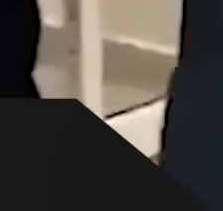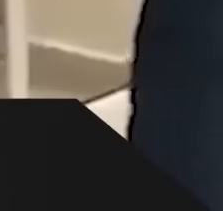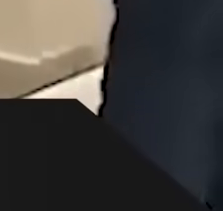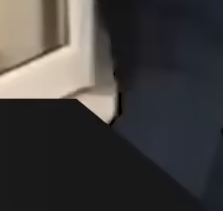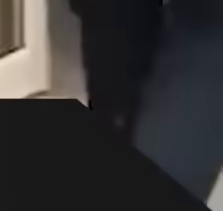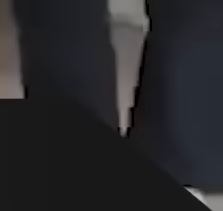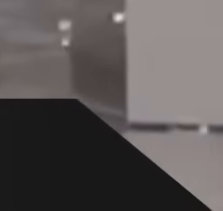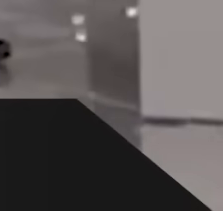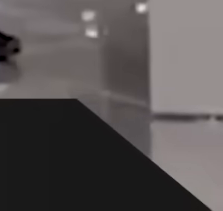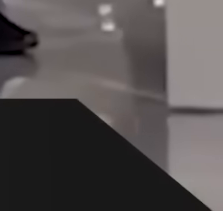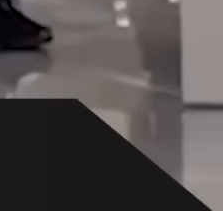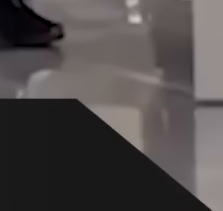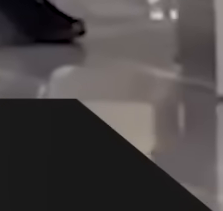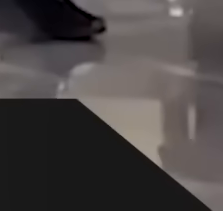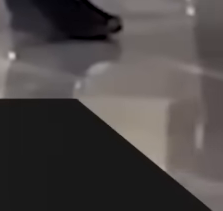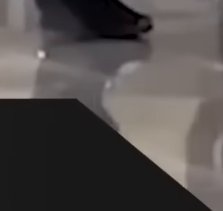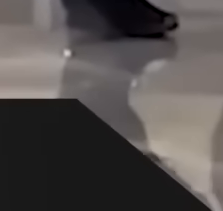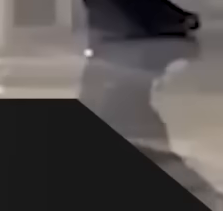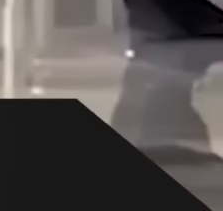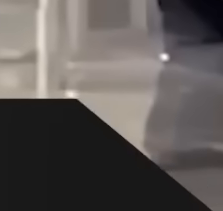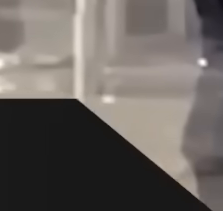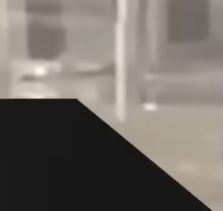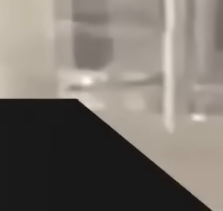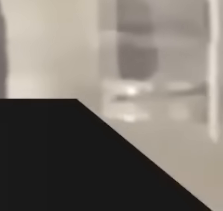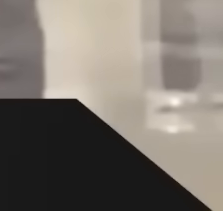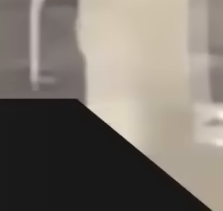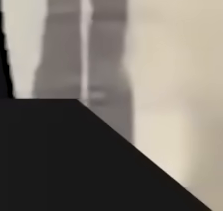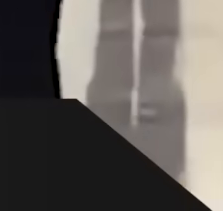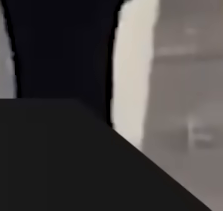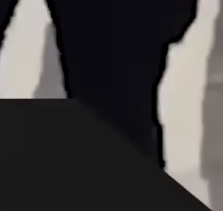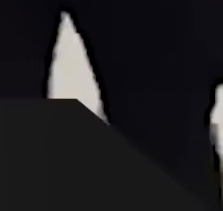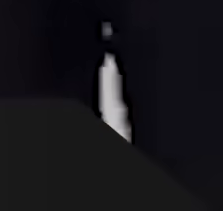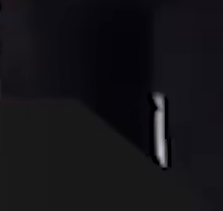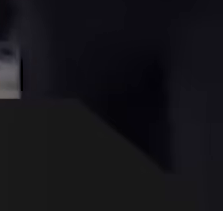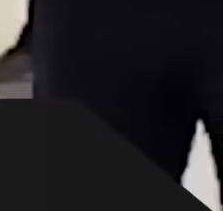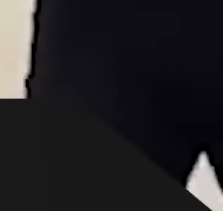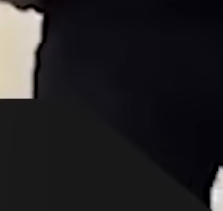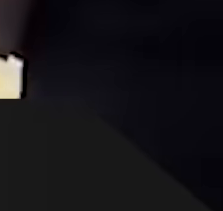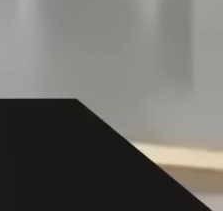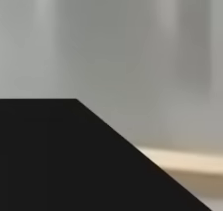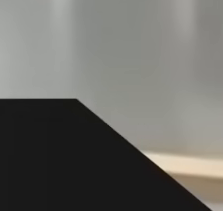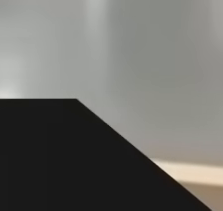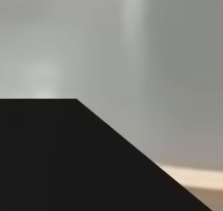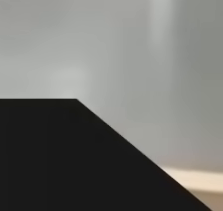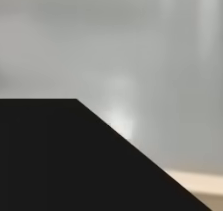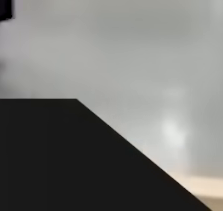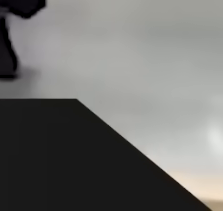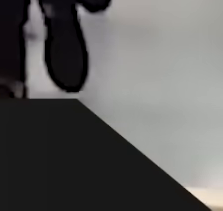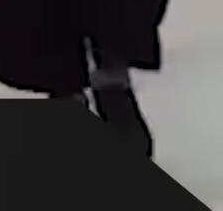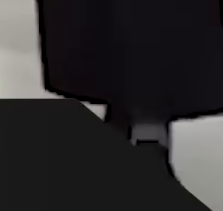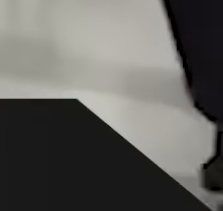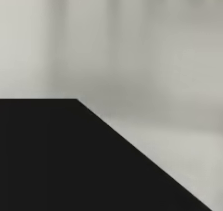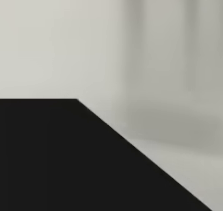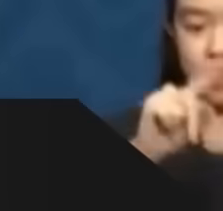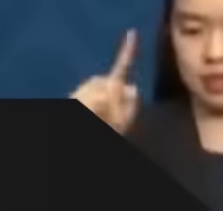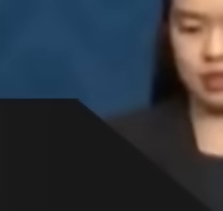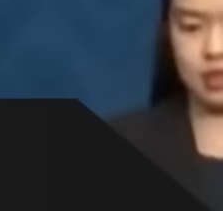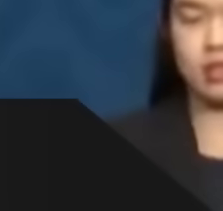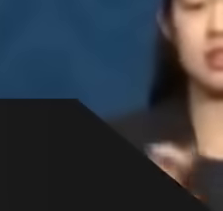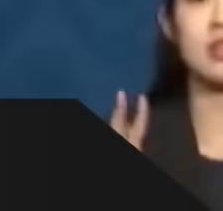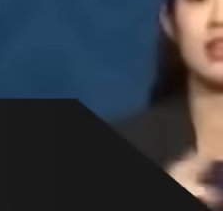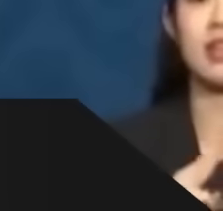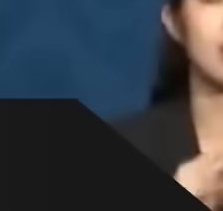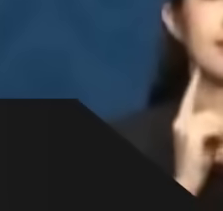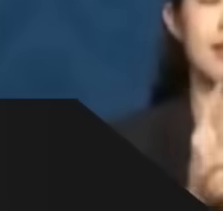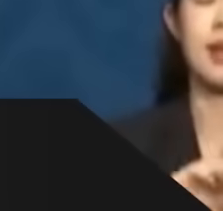าห้องผู้ตรวจสำนักนายกท่านหนึ่งและเคยอยู่สคบรับผิดชอบในเรื่องของการรับจดทะเบียนนายประเสริฐพงศ์บอกว่ารองเลขาสคบ